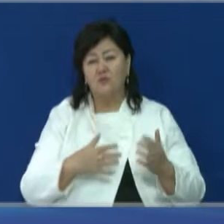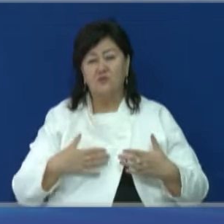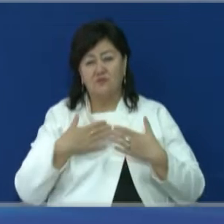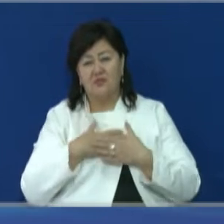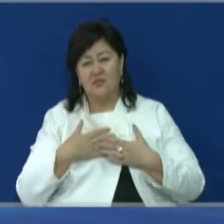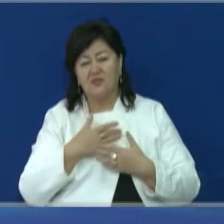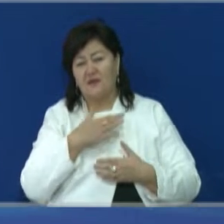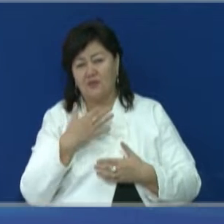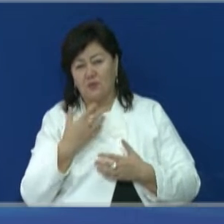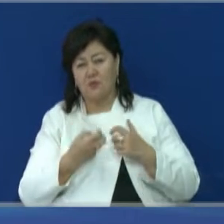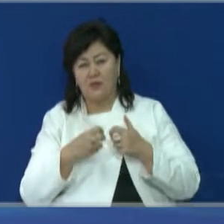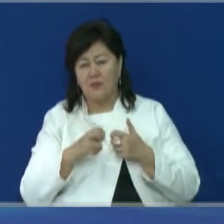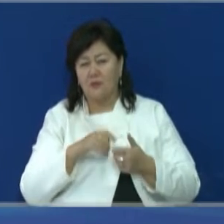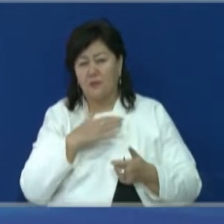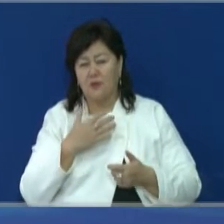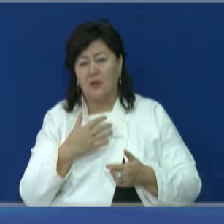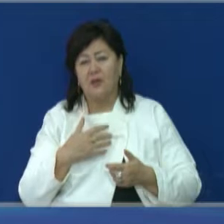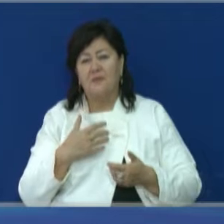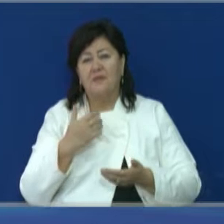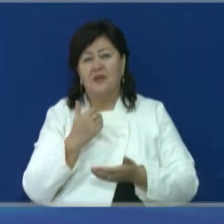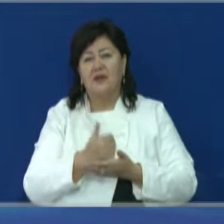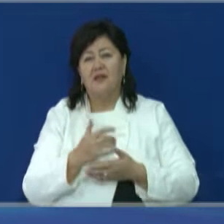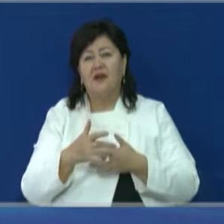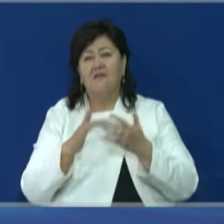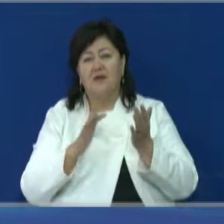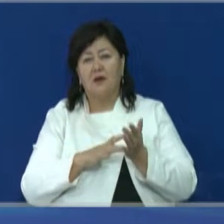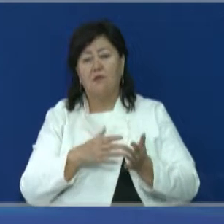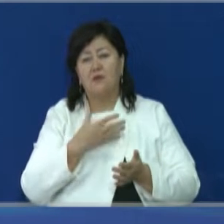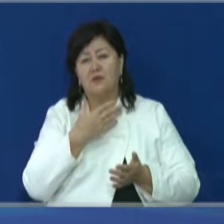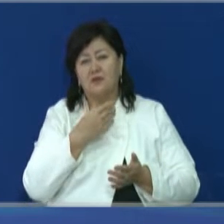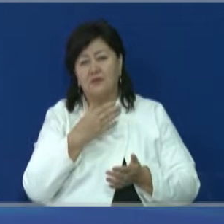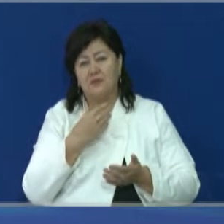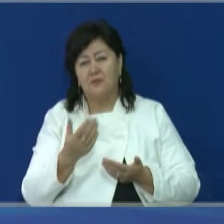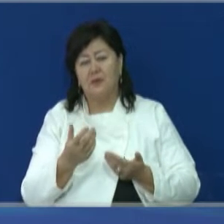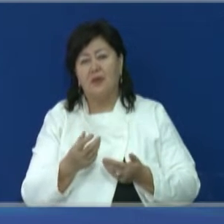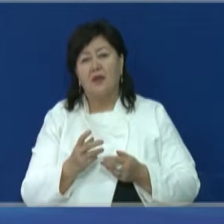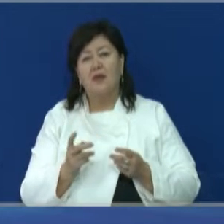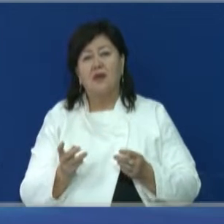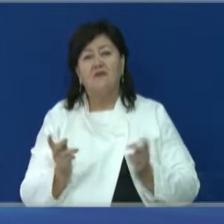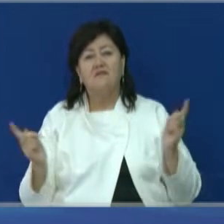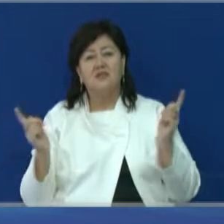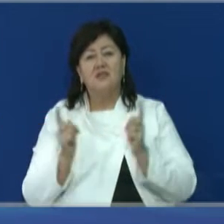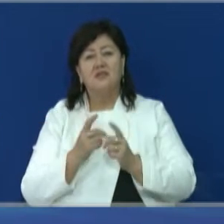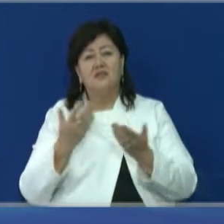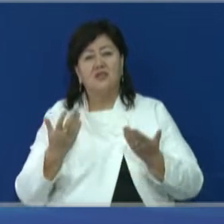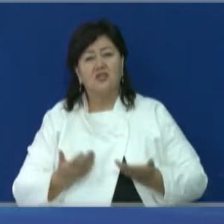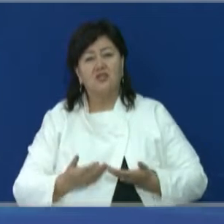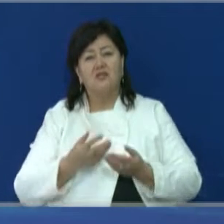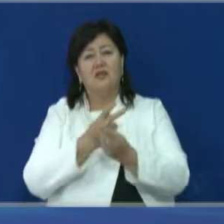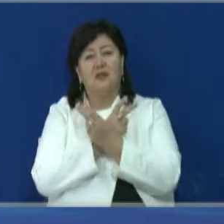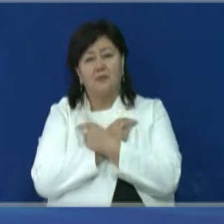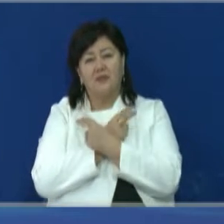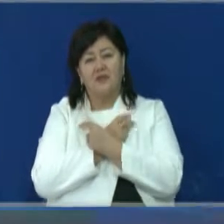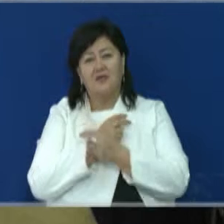алаңдатуда. Осыған орай қала әкімі Нұрбол Тұрсағатов Бобровка және Мұрат саяжайларының тұрғындарымен кездесті. Сюжетке